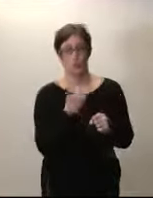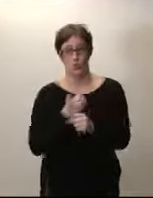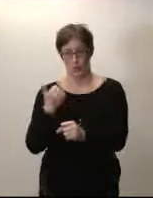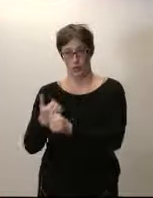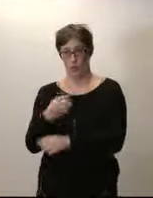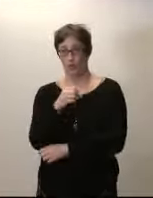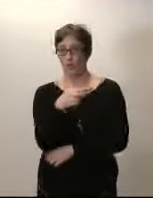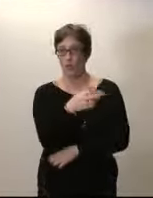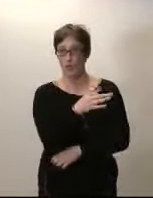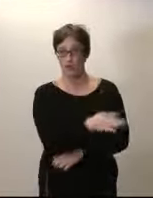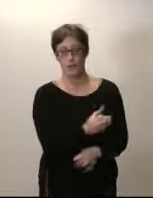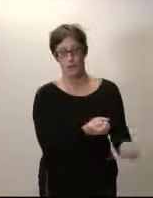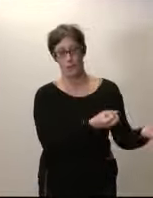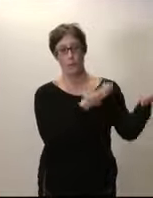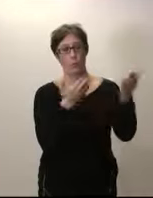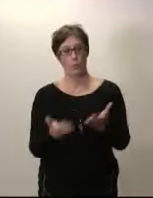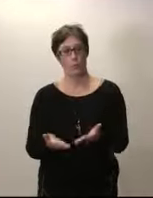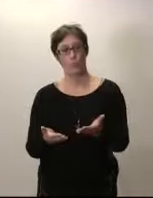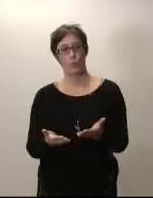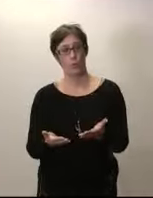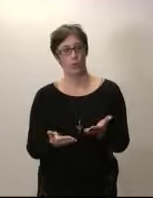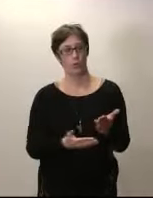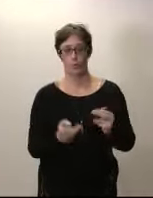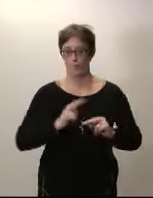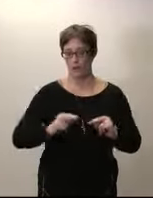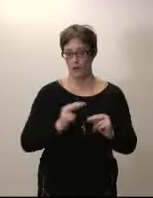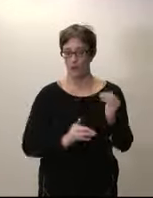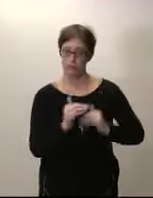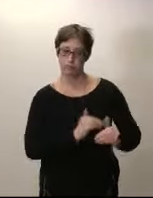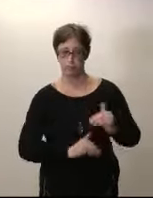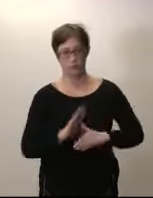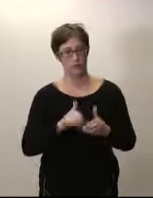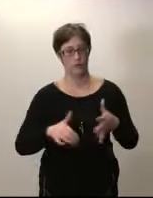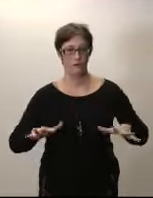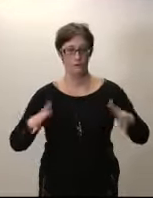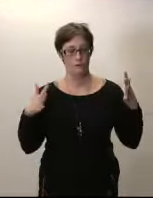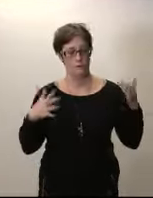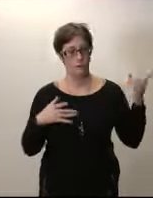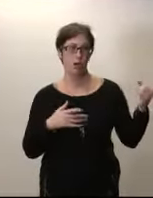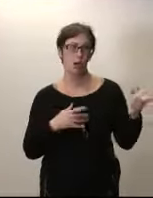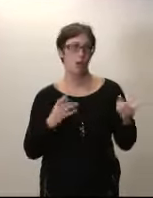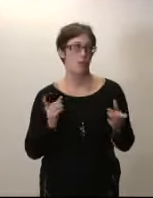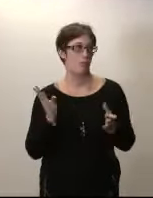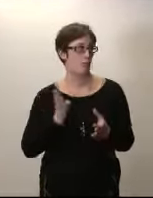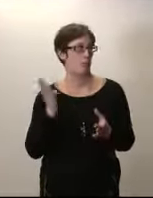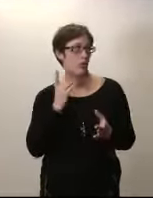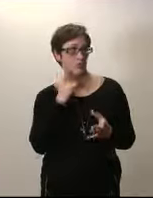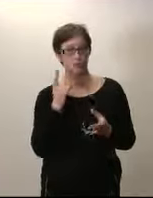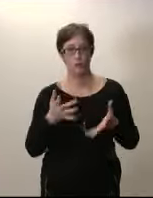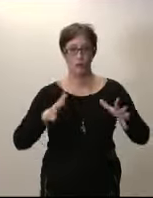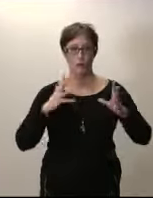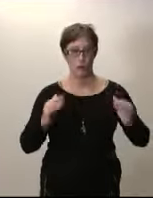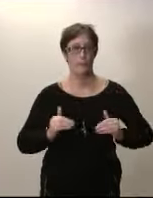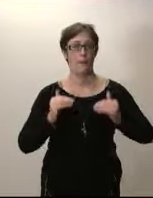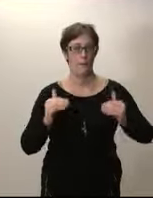soumet à l'approbation de l'Assemblée communale le programme des travaux sylvicoles indispensables pour assurer la pérennité des massifs